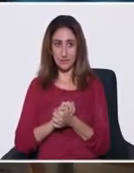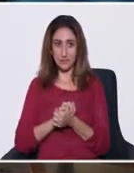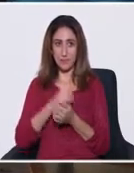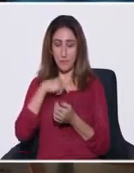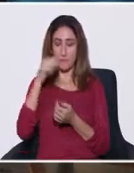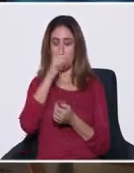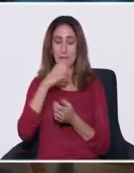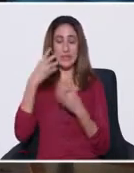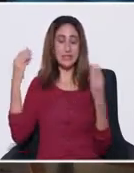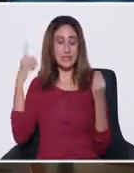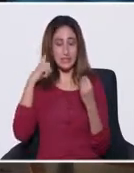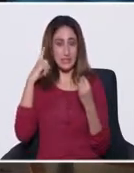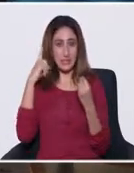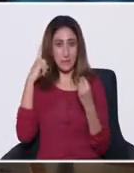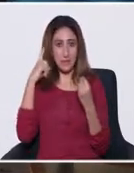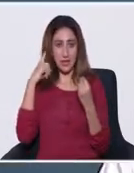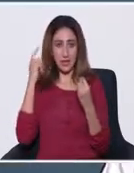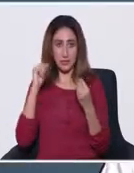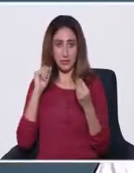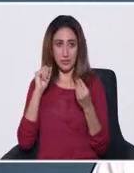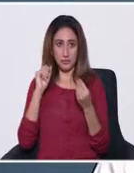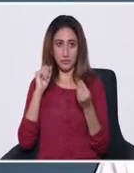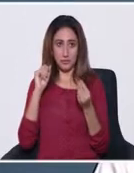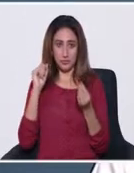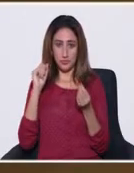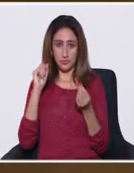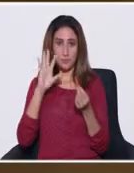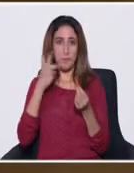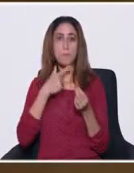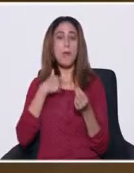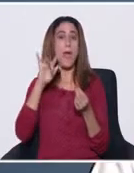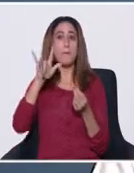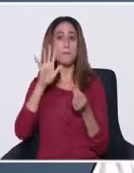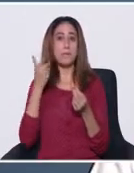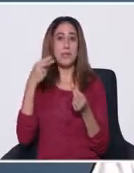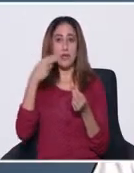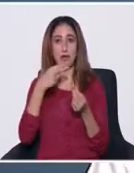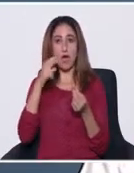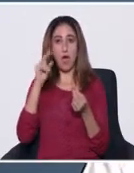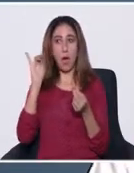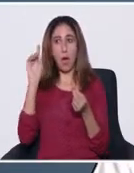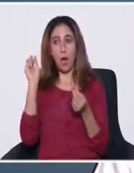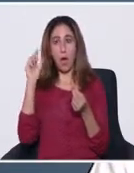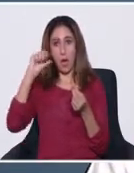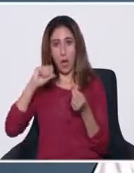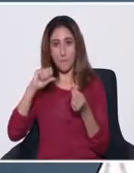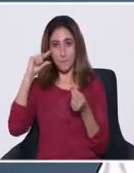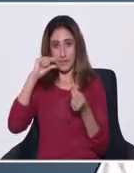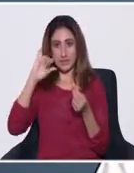اغاني كتير لفنانين مختلفين. زي مين؟ بتحب مين؟ عمرو دياب مثلا. يعني النجوم